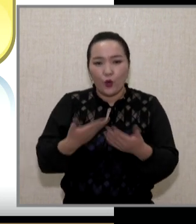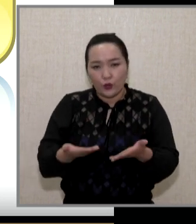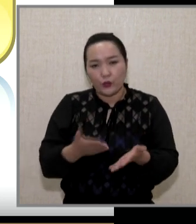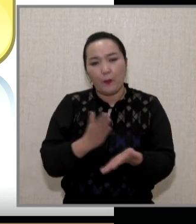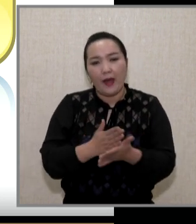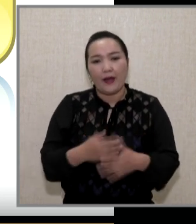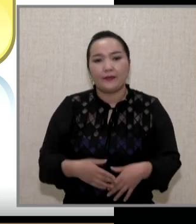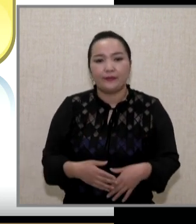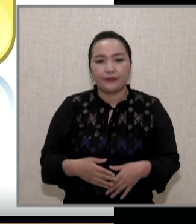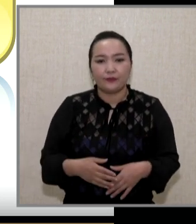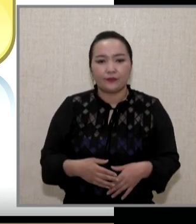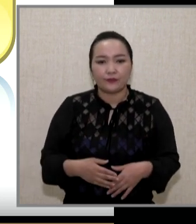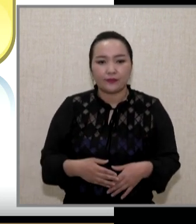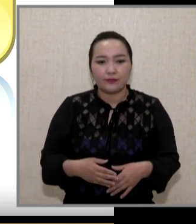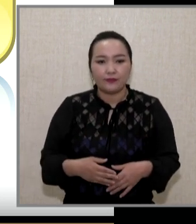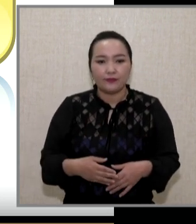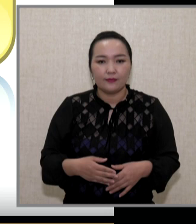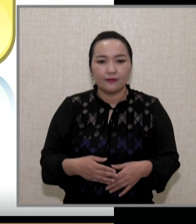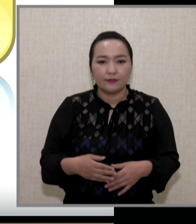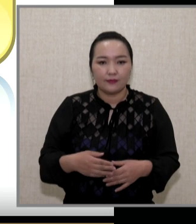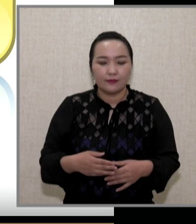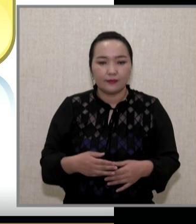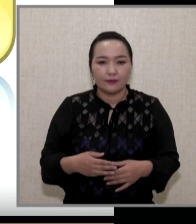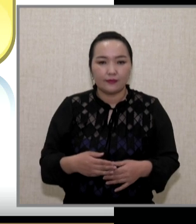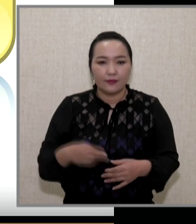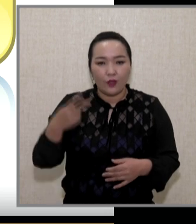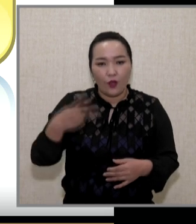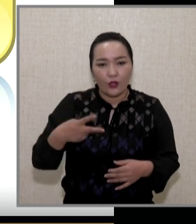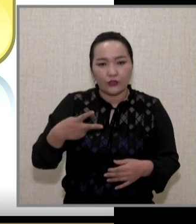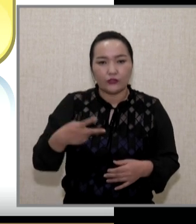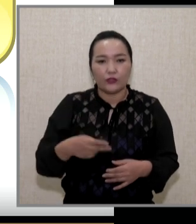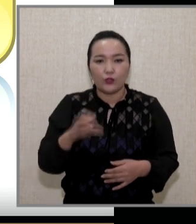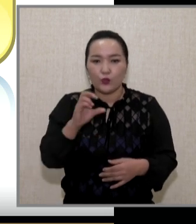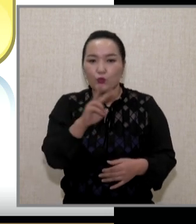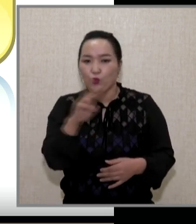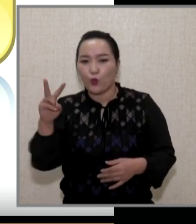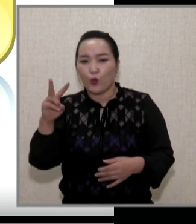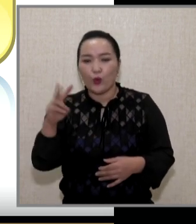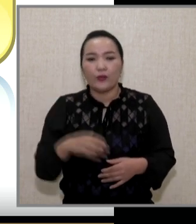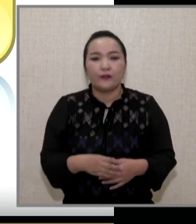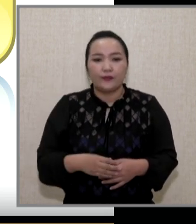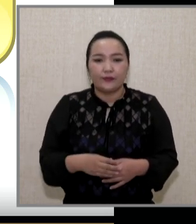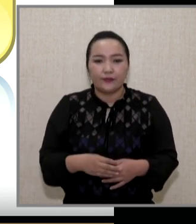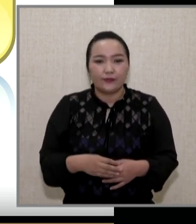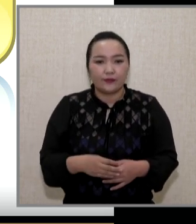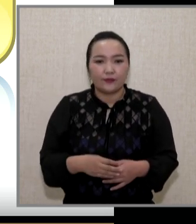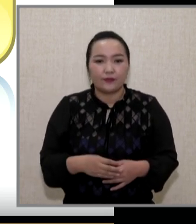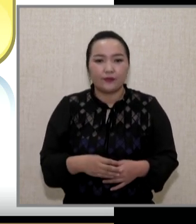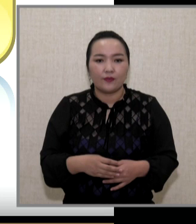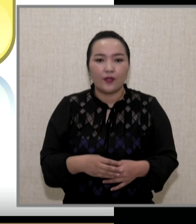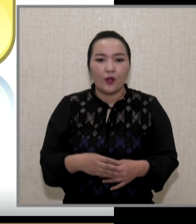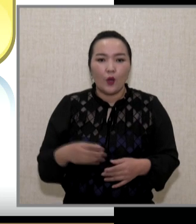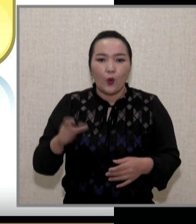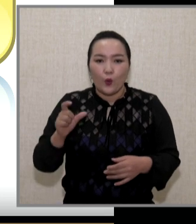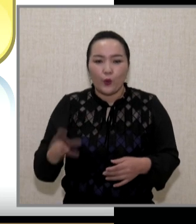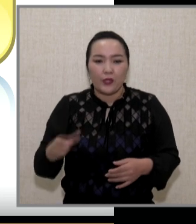маань тарг уух зайлшгүй шаардлагатай байх нь. За хоёрдугаар жишээ нь бол сүү байна. За сүү нь хүний биед чухал хэрэгцээтэй төгс